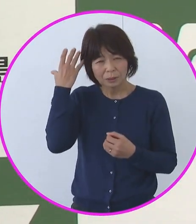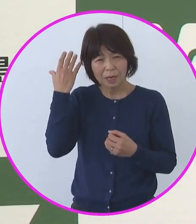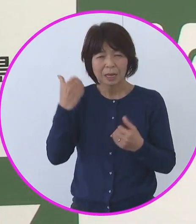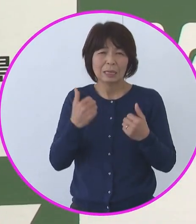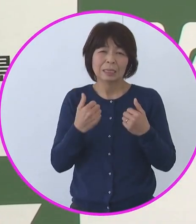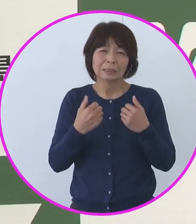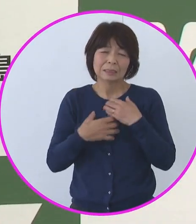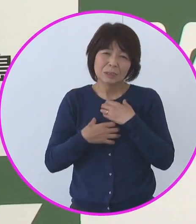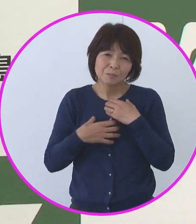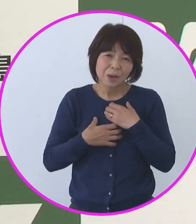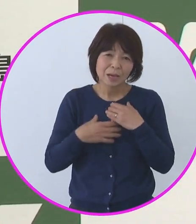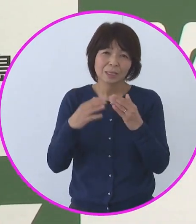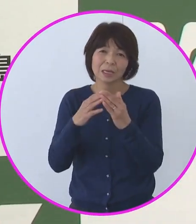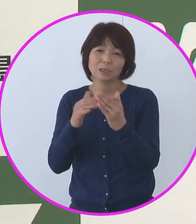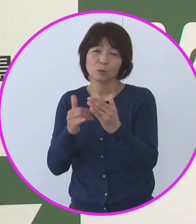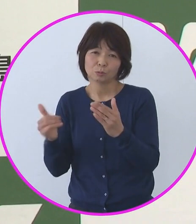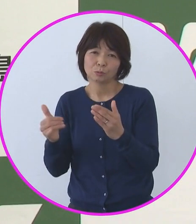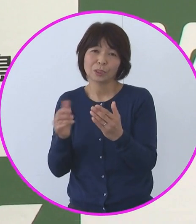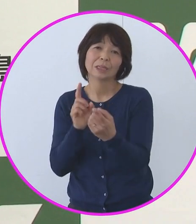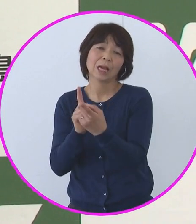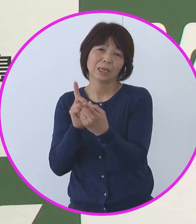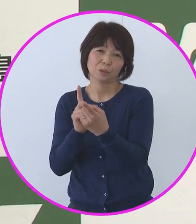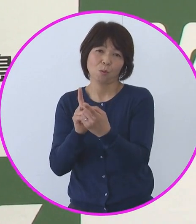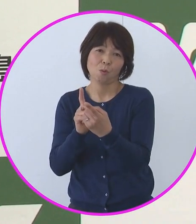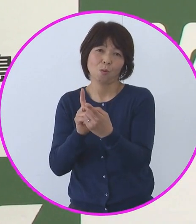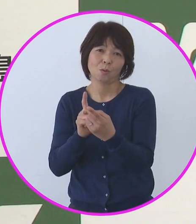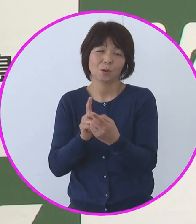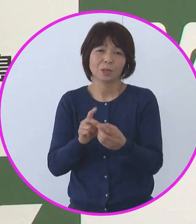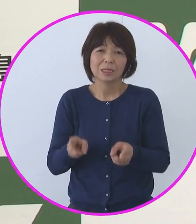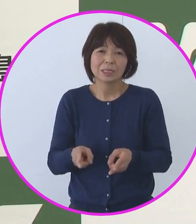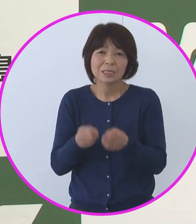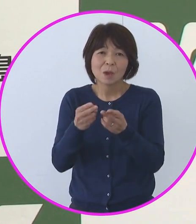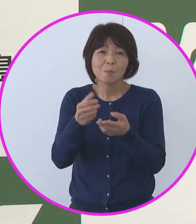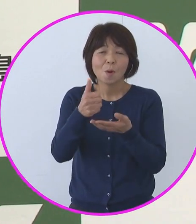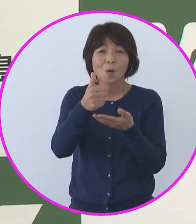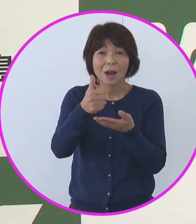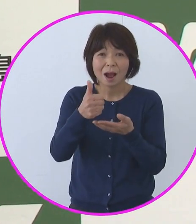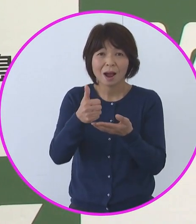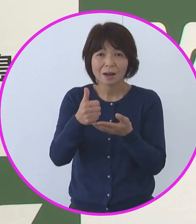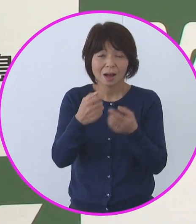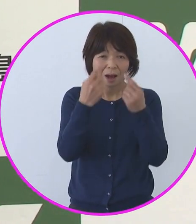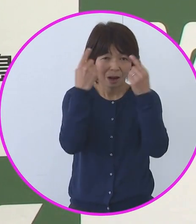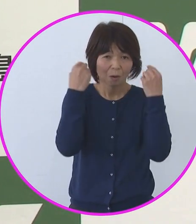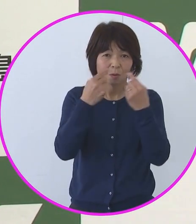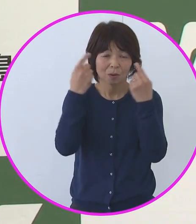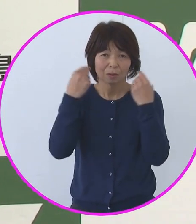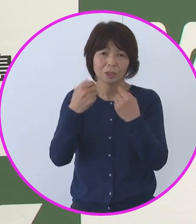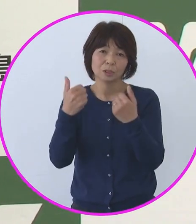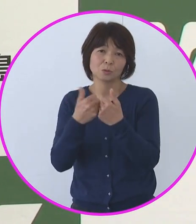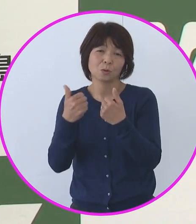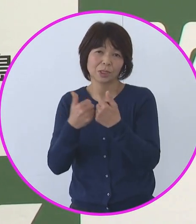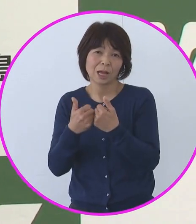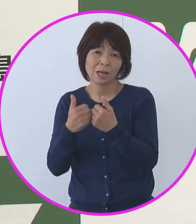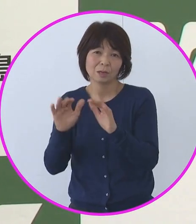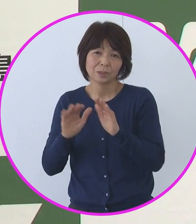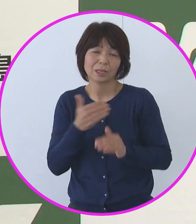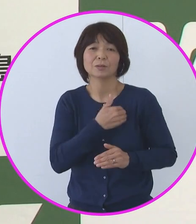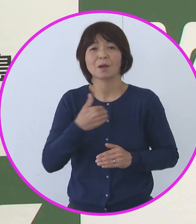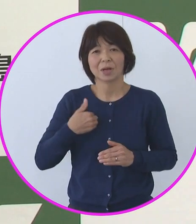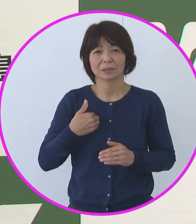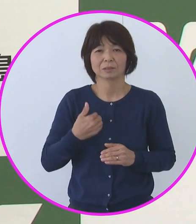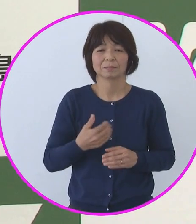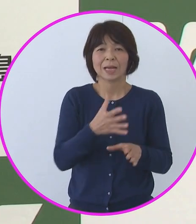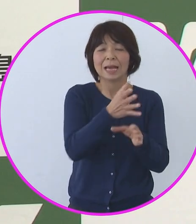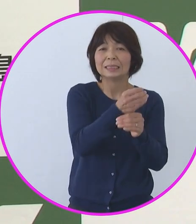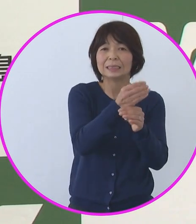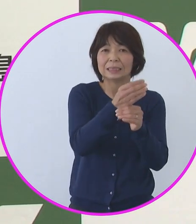やその家族が対象で、精神保健福祉士などの専門家による個別の相談会です。日時は3